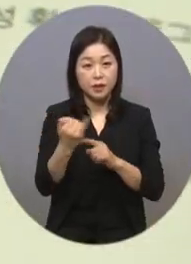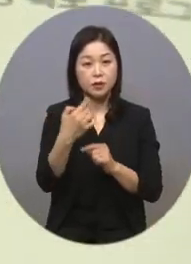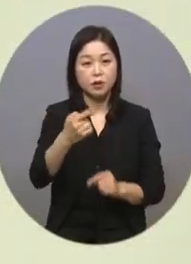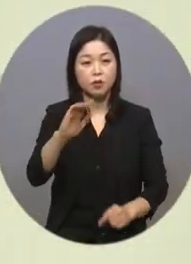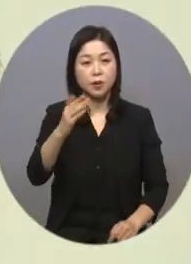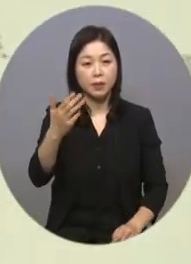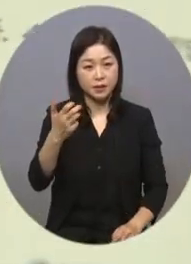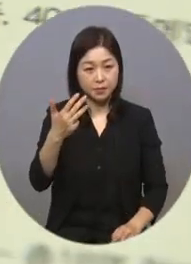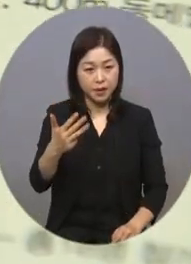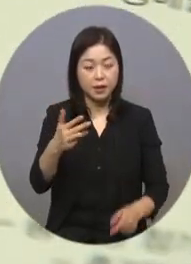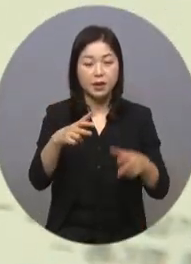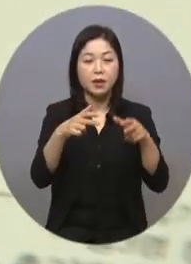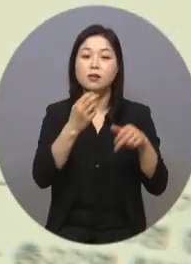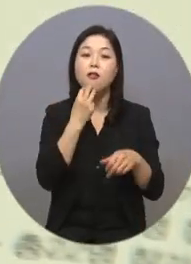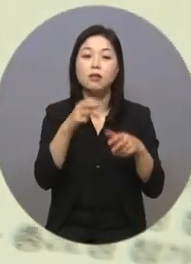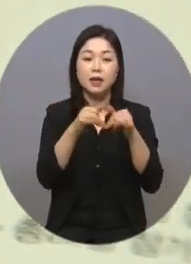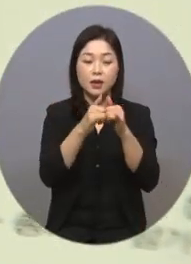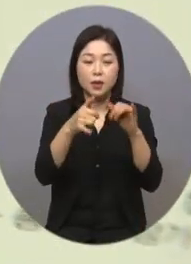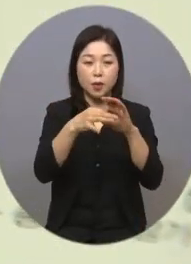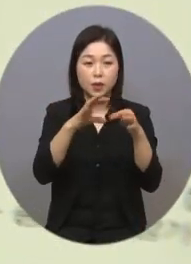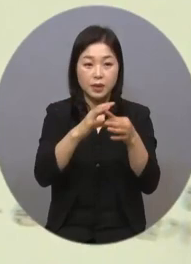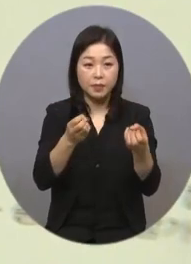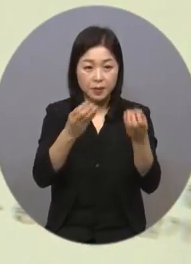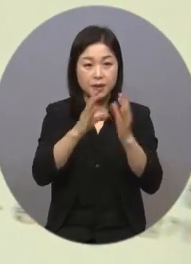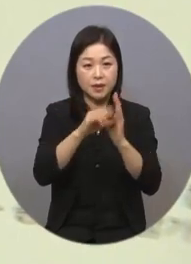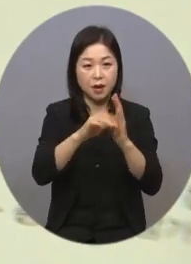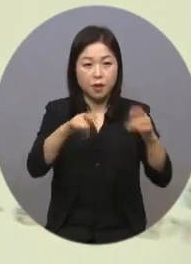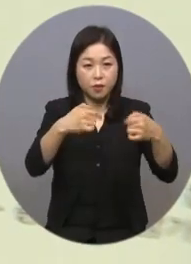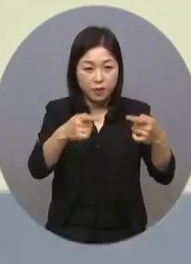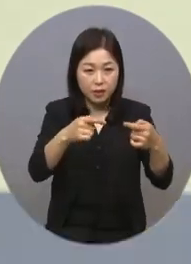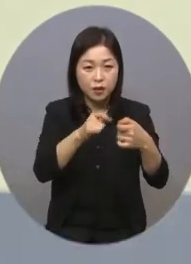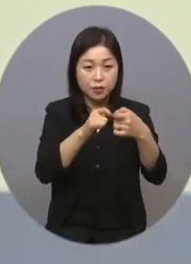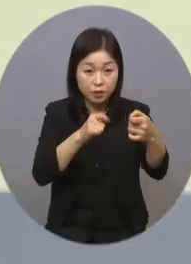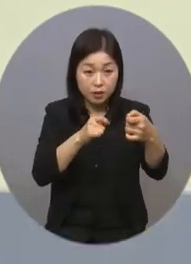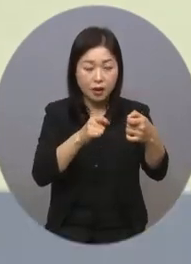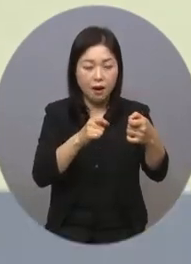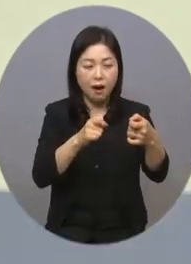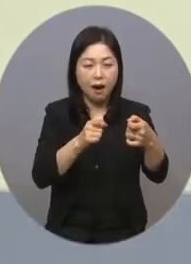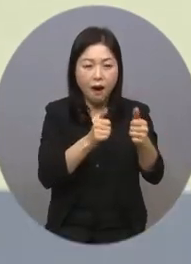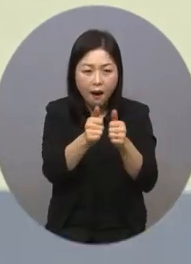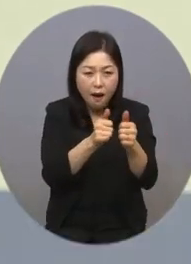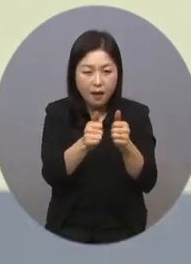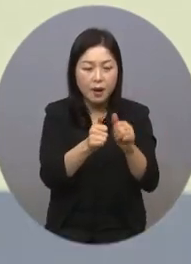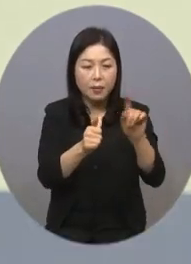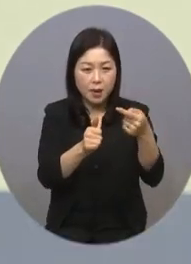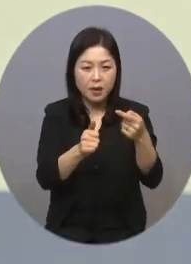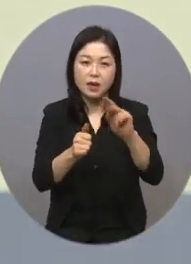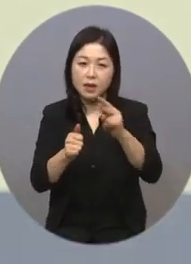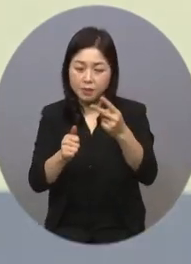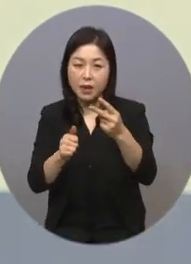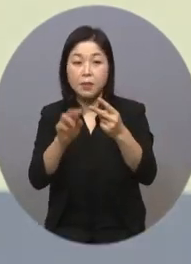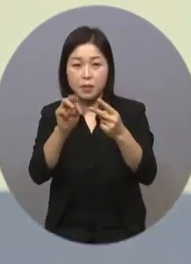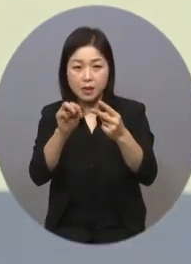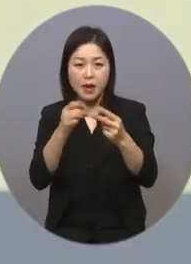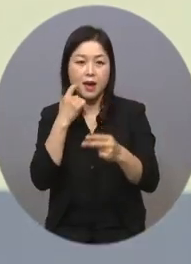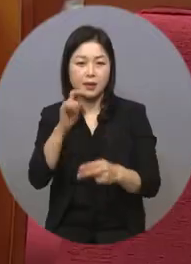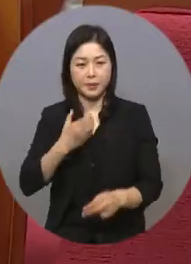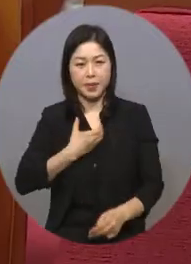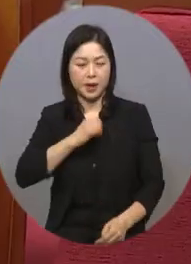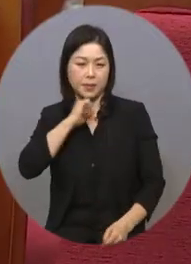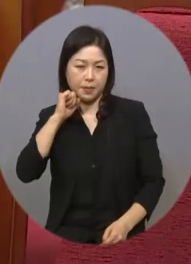1988년 서울 패럴림픽에서 휠체어 육상 100m, 200m에서 금메달을 획득하며 대회 2관왕에